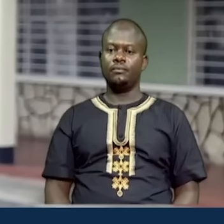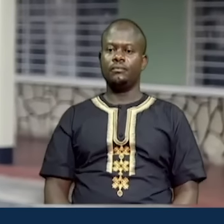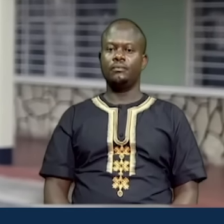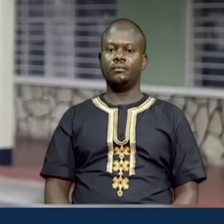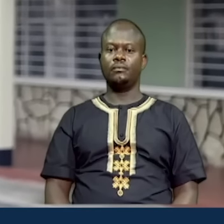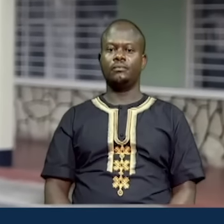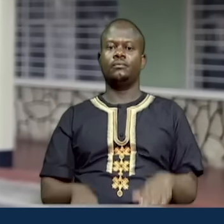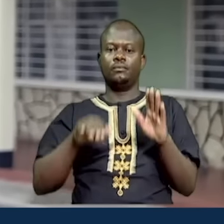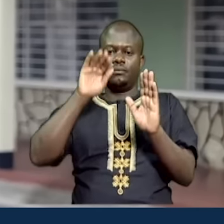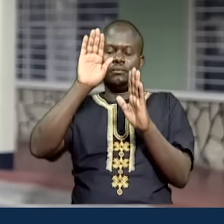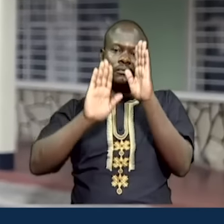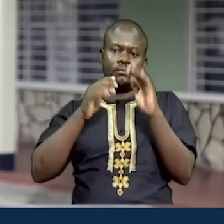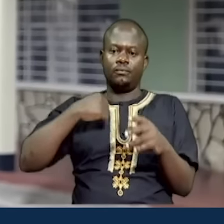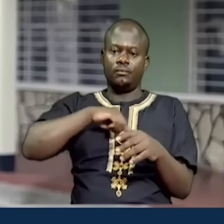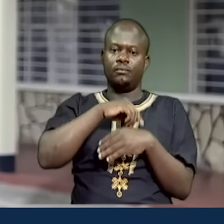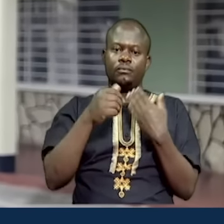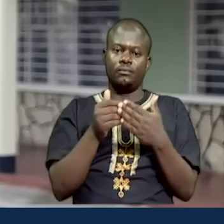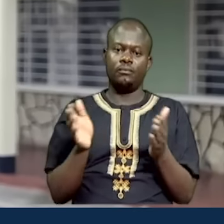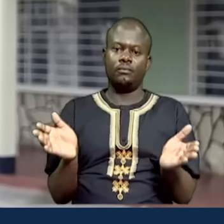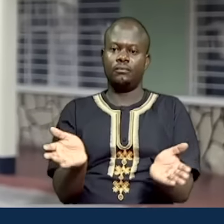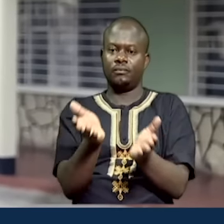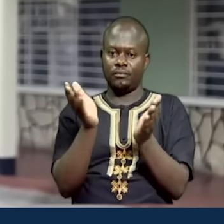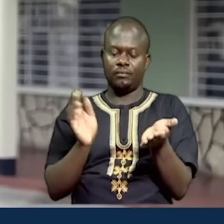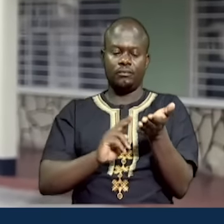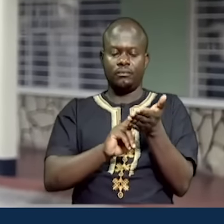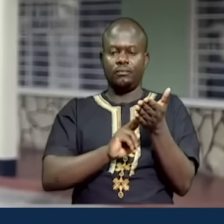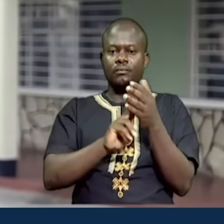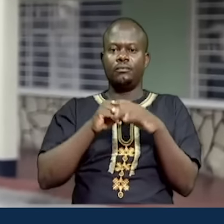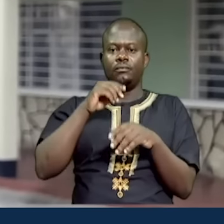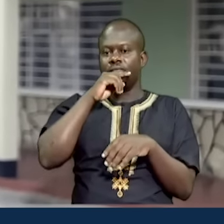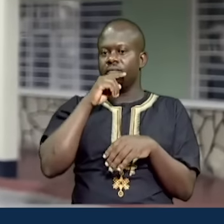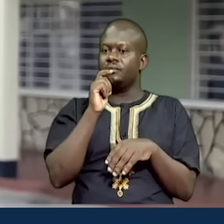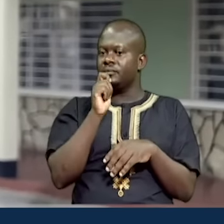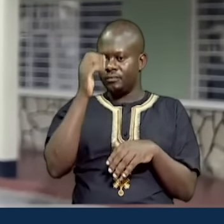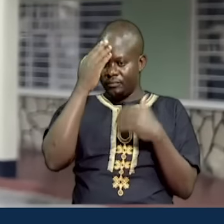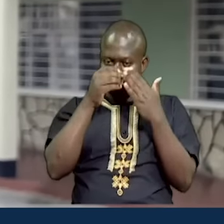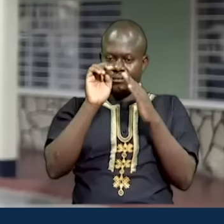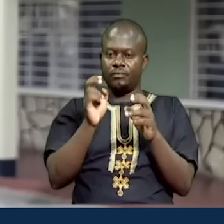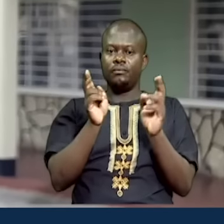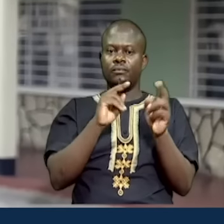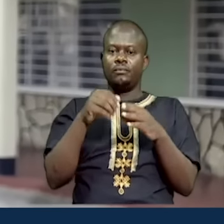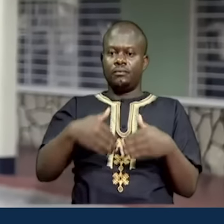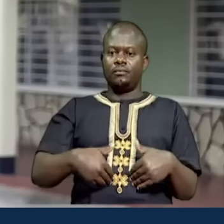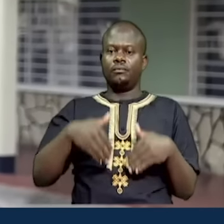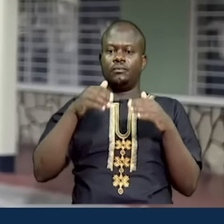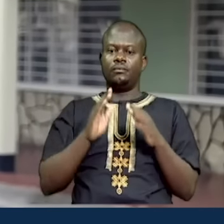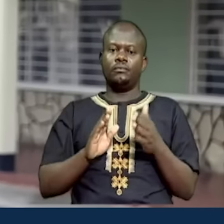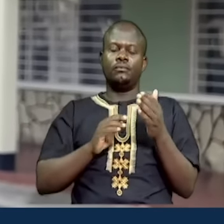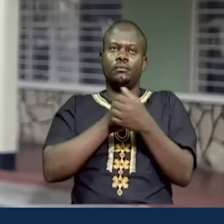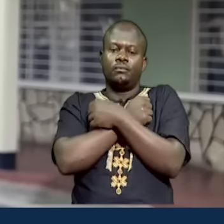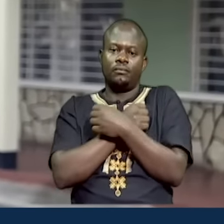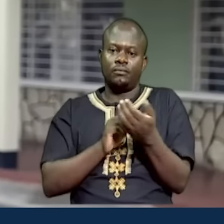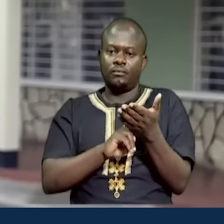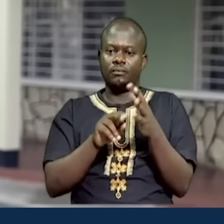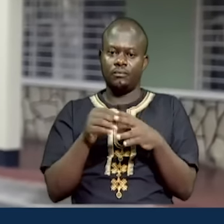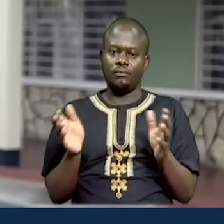rwacu ni ugukangurira abantu dukoresheje izo mbuga nkoranyambaga, kuko burya urubyiruko rukunda gukoresha izo mbuga nkoranyambaga,